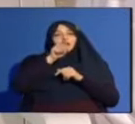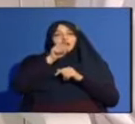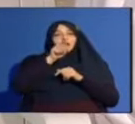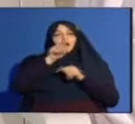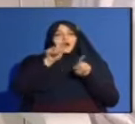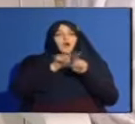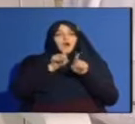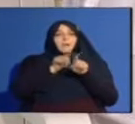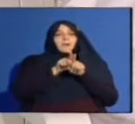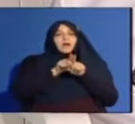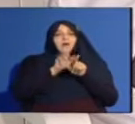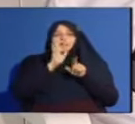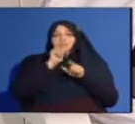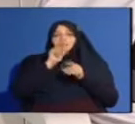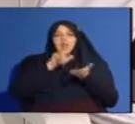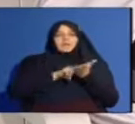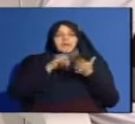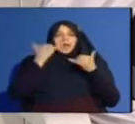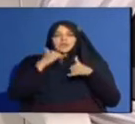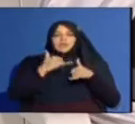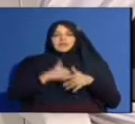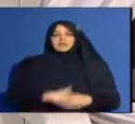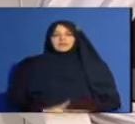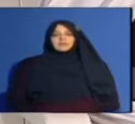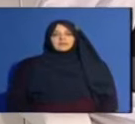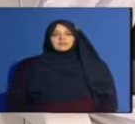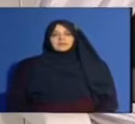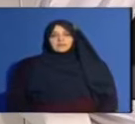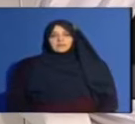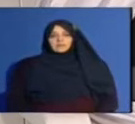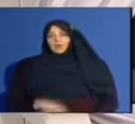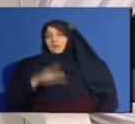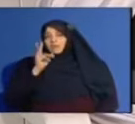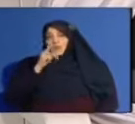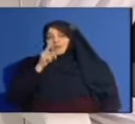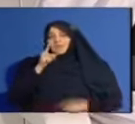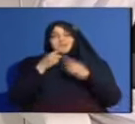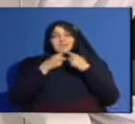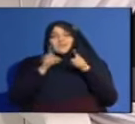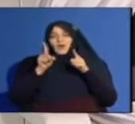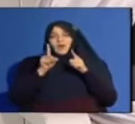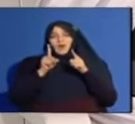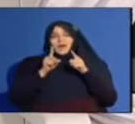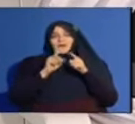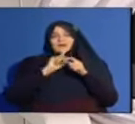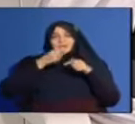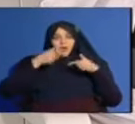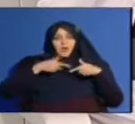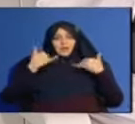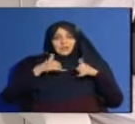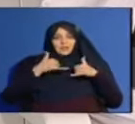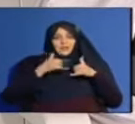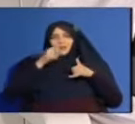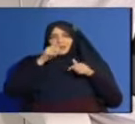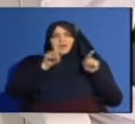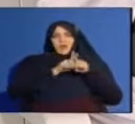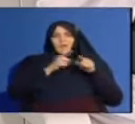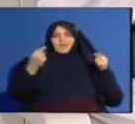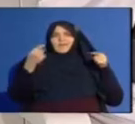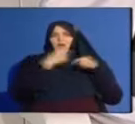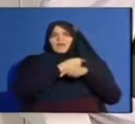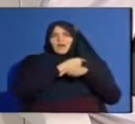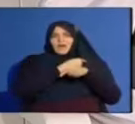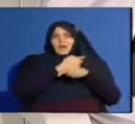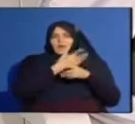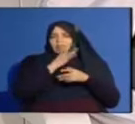أجنبي لا يمكن تنفيذه في الجزائر. لماذا؟ لأنه مخالف لحكم أو قرار صادر